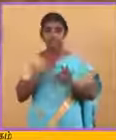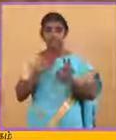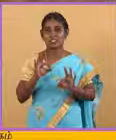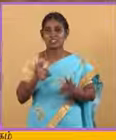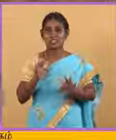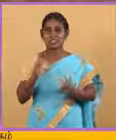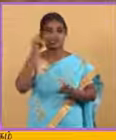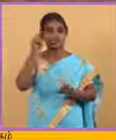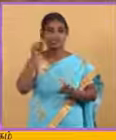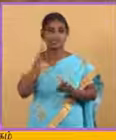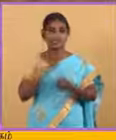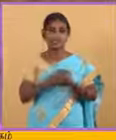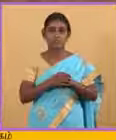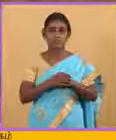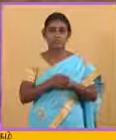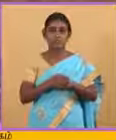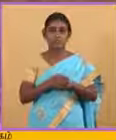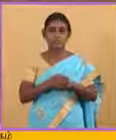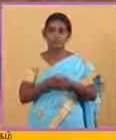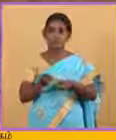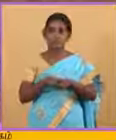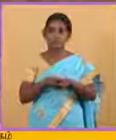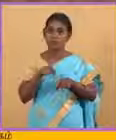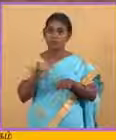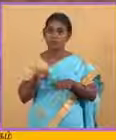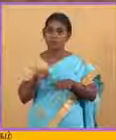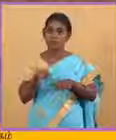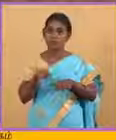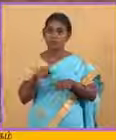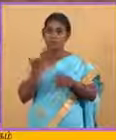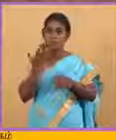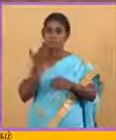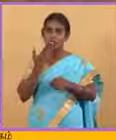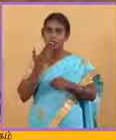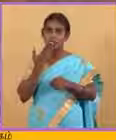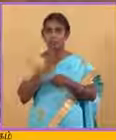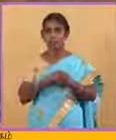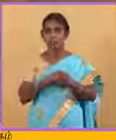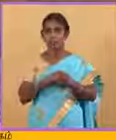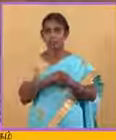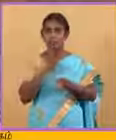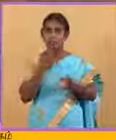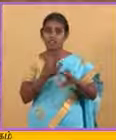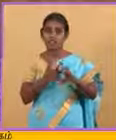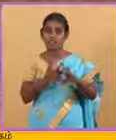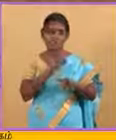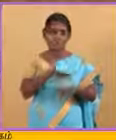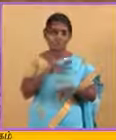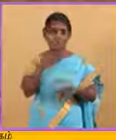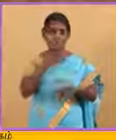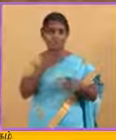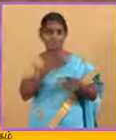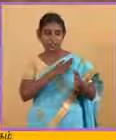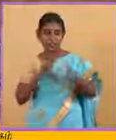அல்லவா மாணவ செல்வங்களே? சரி, இதெல்லாம் நமக்கு ஒரு பாடம் வேற. நம்மளை நடக்கும்போது என்ன செய்யணும்? கல் கிடந்தால் அதை எடுத்து போட்டுட்டு போகணும். அது நம்ம